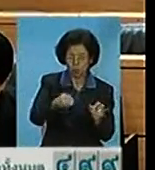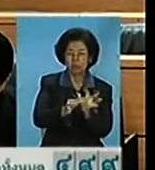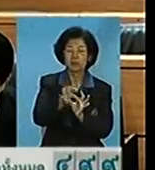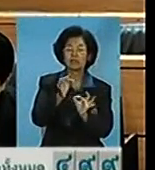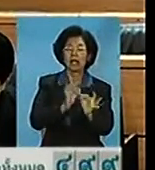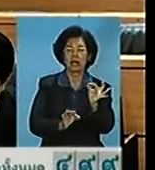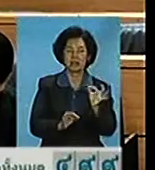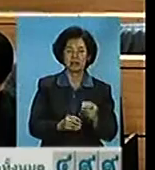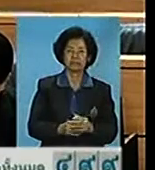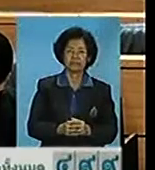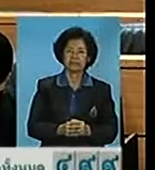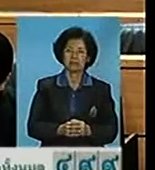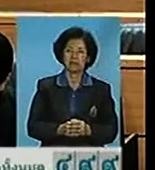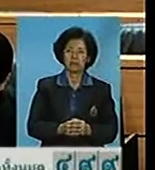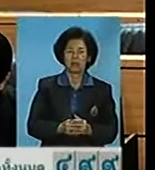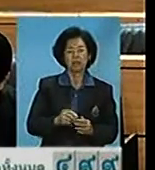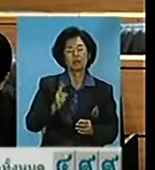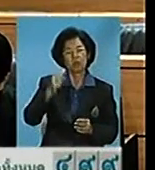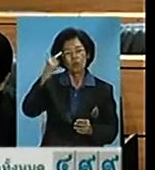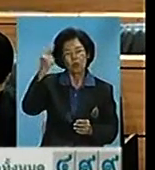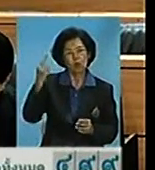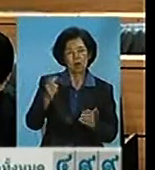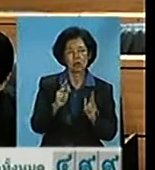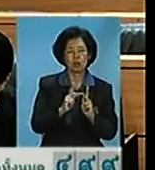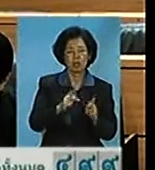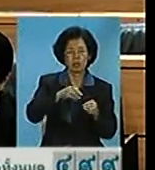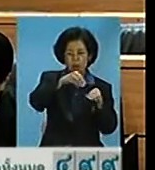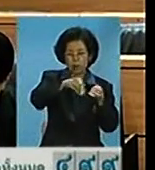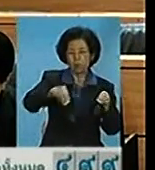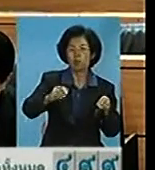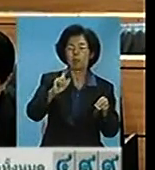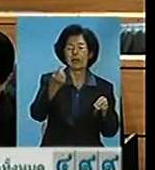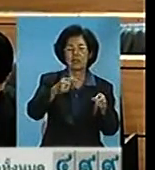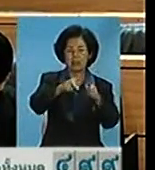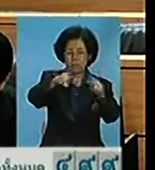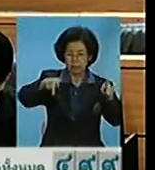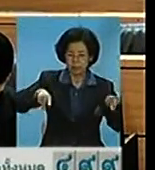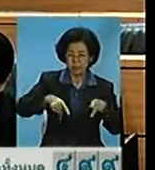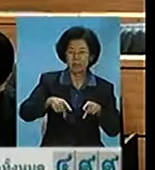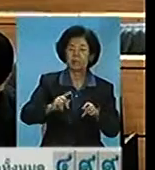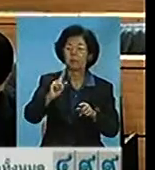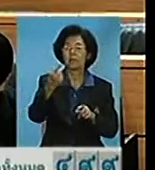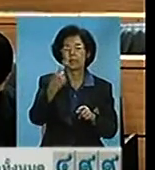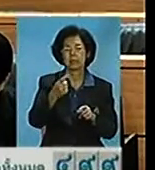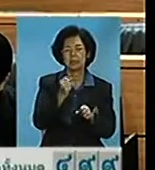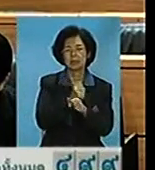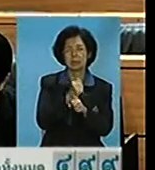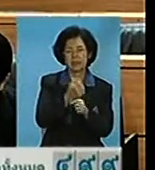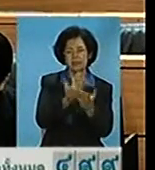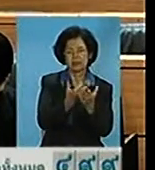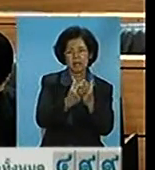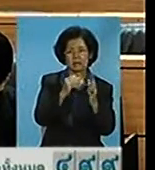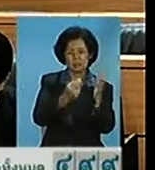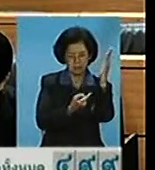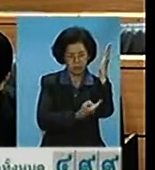สำหรับการปลูกยางในพื้นที่ใหม่พอปลูกยางในพื้นที่ใหม่ทำให้ราคายางลดลงแน่นอนเพราะว่าผล